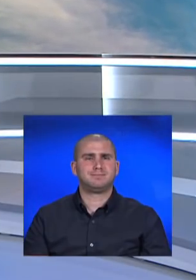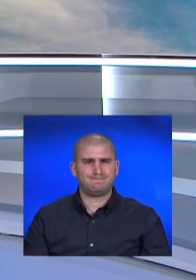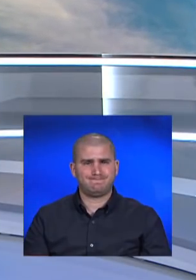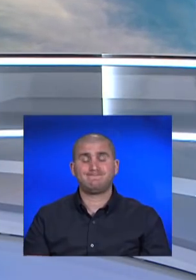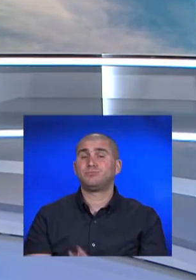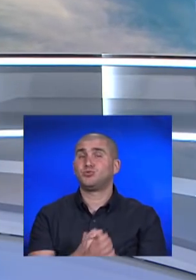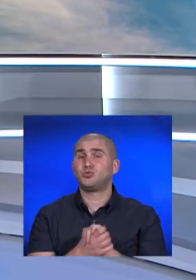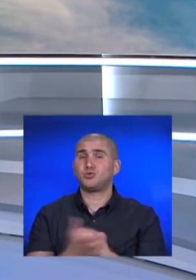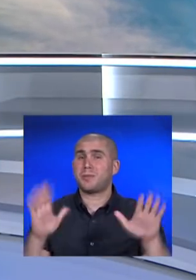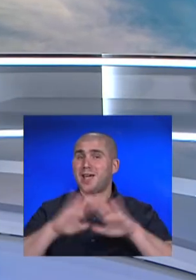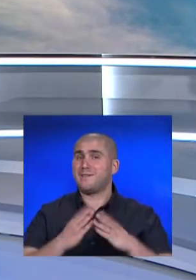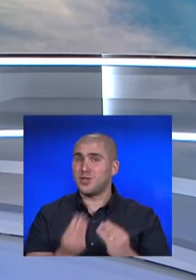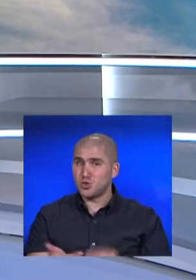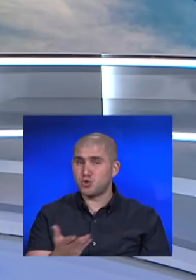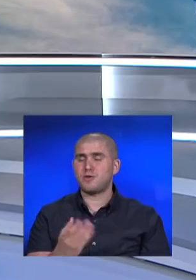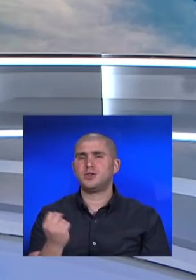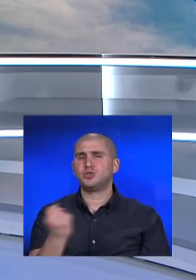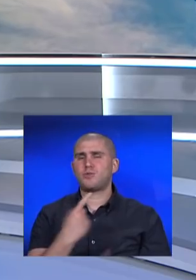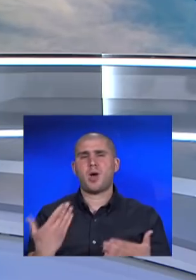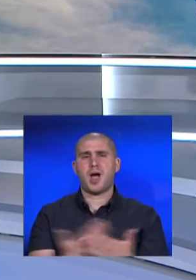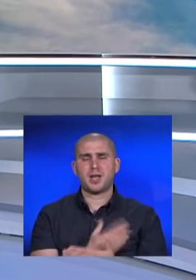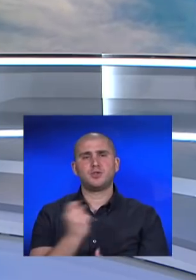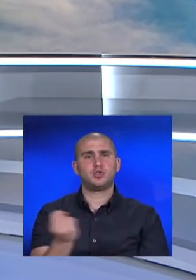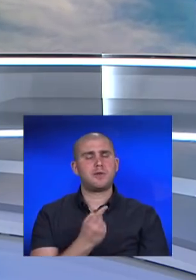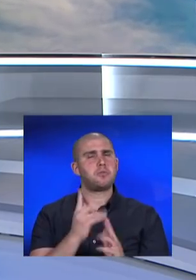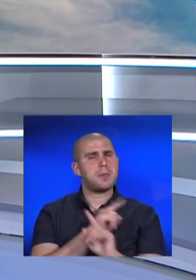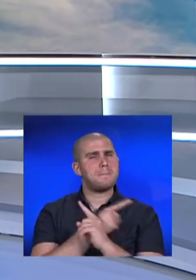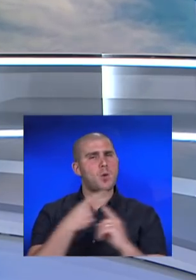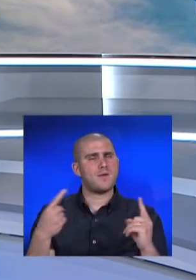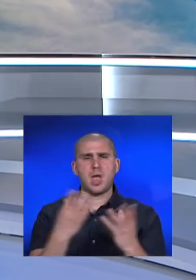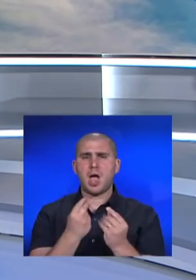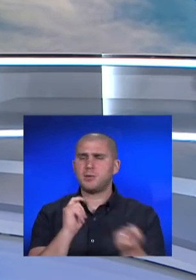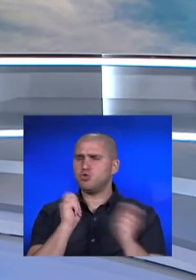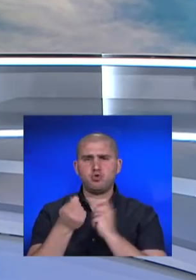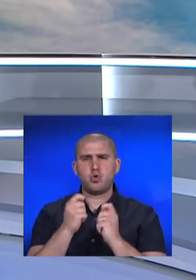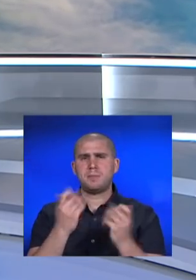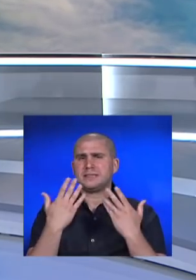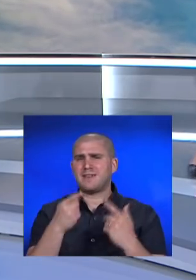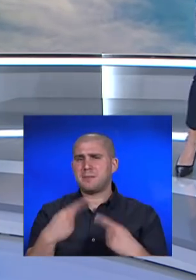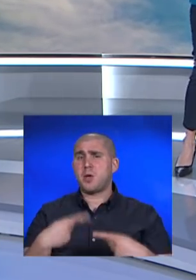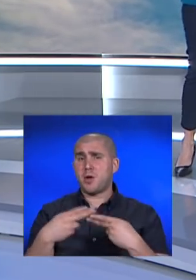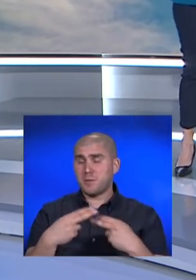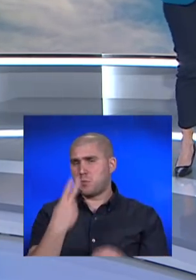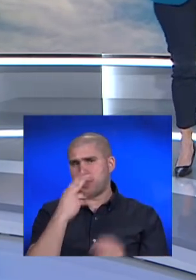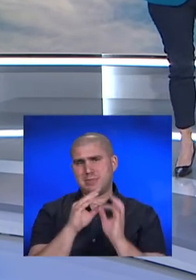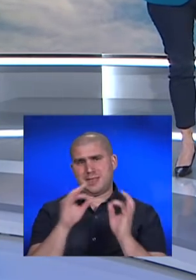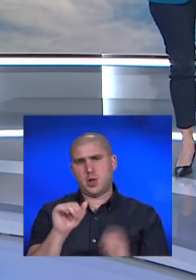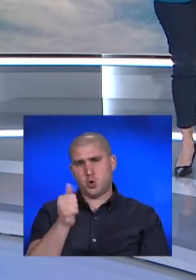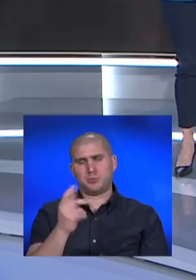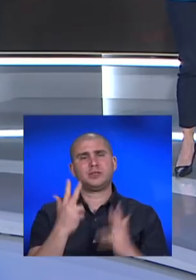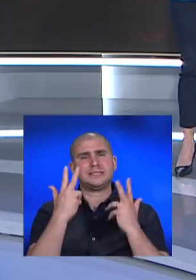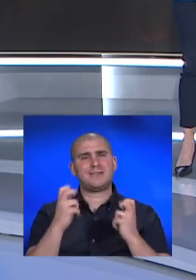וערב טוב, שבוע חדש אבל שבוע מאוד מגוון, הרבה שינויים במזג האוויר בימים הקרובים. בואו נתחיל קודם כל עם מה שצפוי לנו הלילה